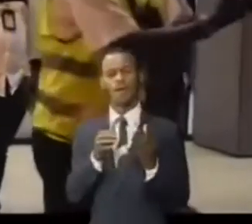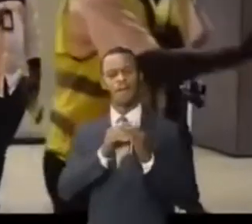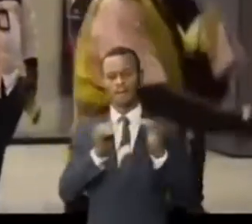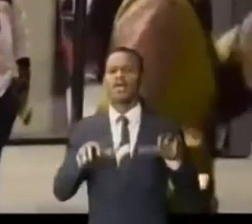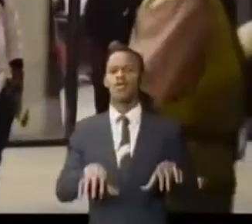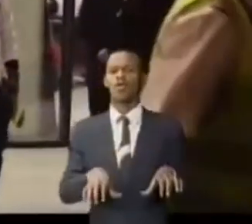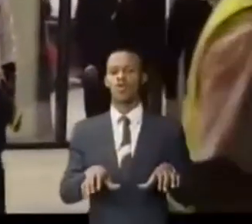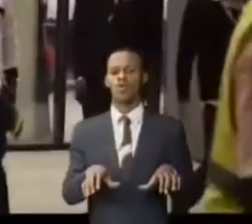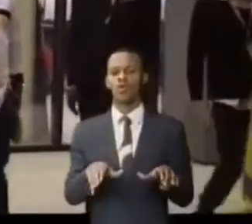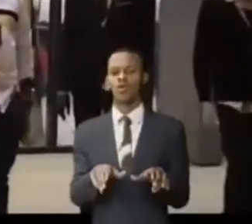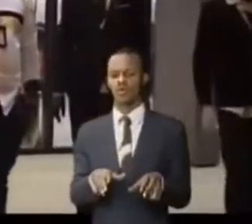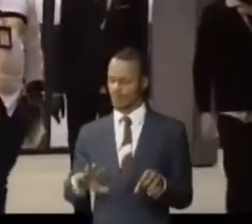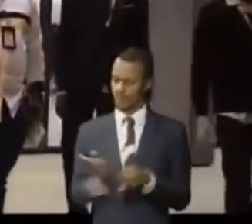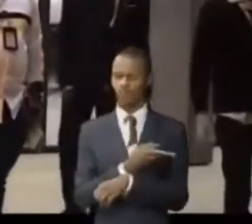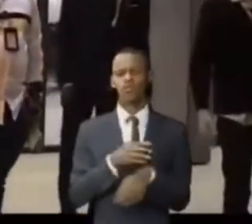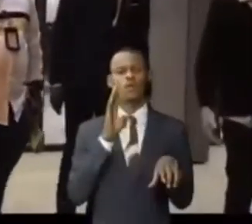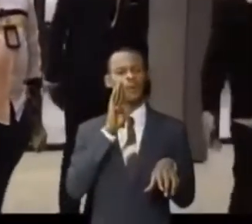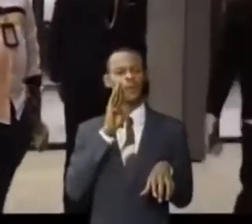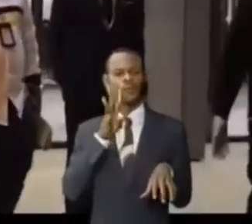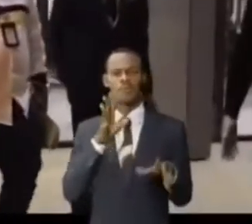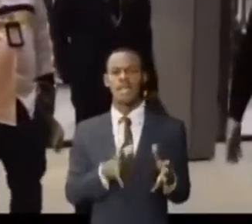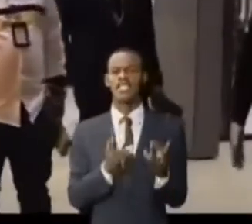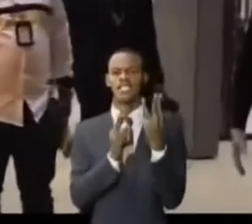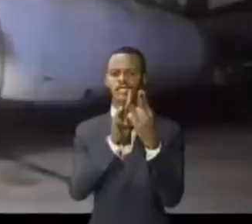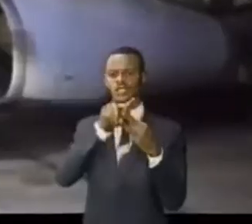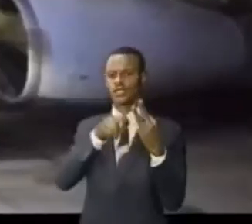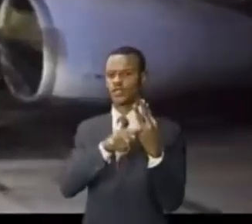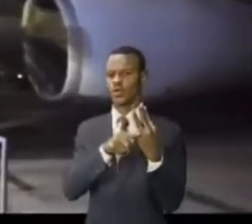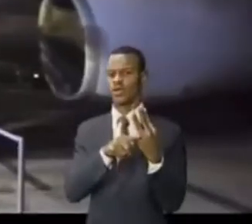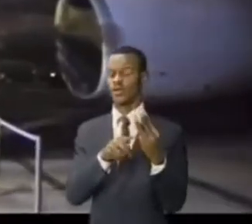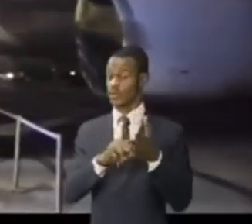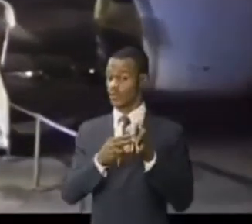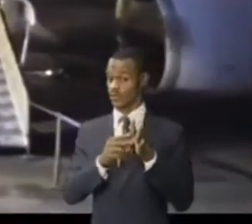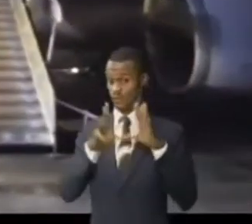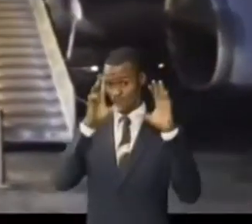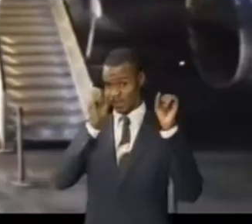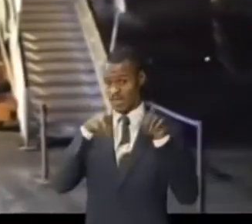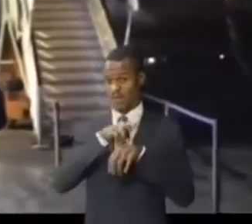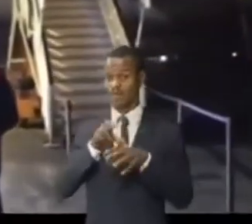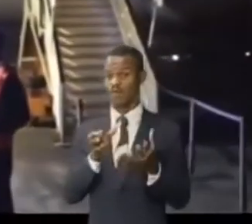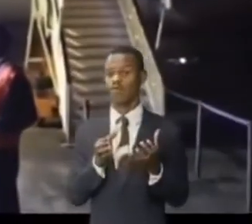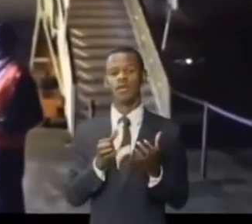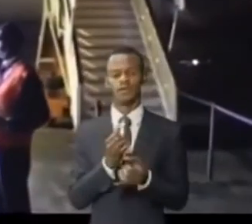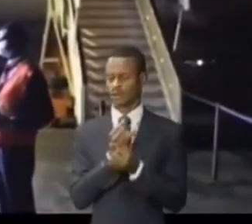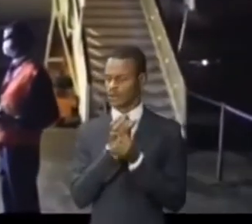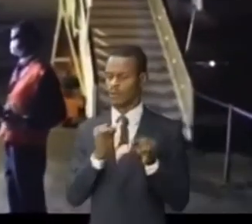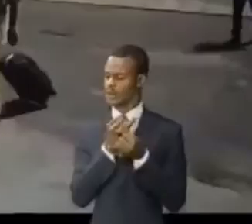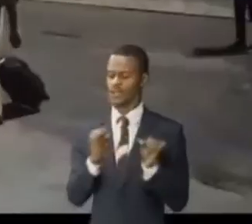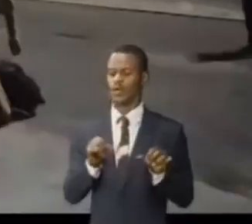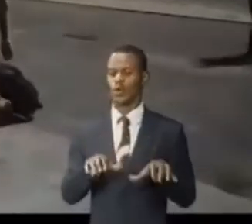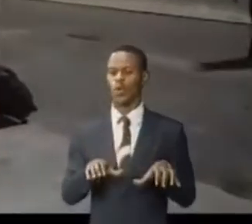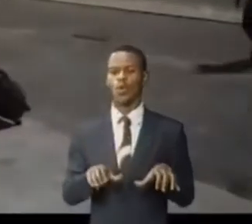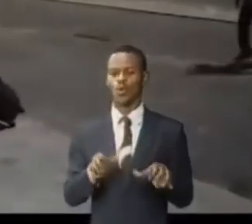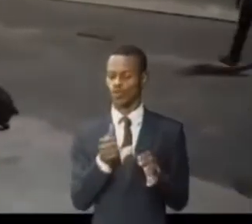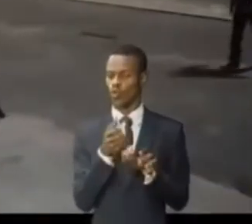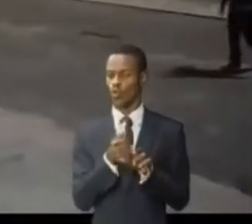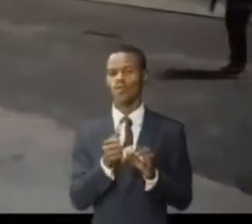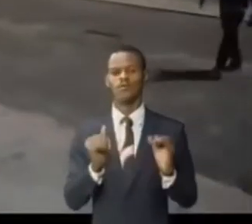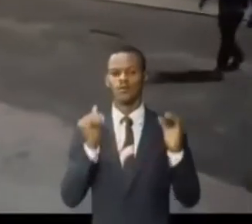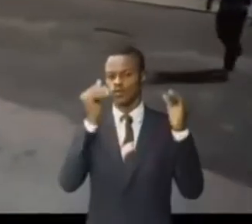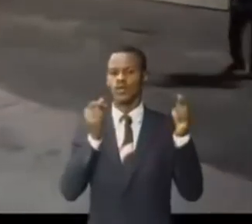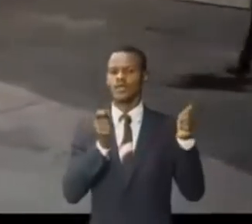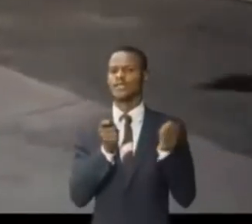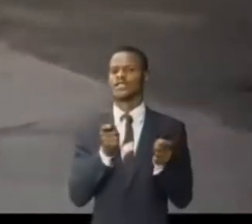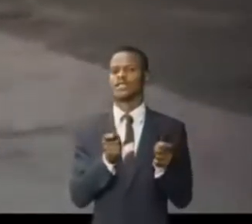Félix Antoine Tshisekedi Tshilombo, qui prône l'indépendance et la souveraineté de la RDC. En cette période